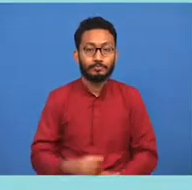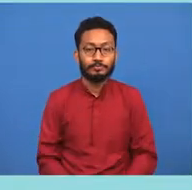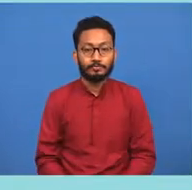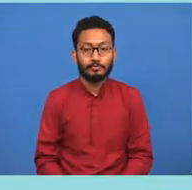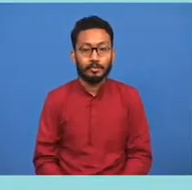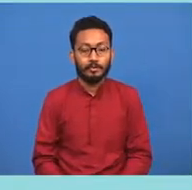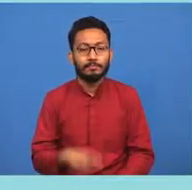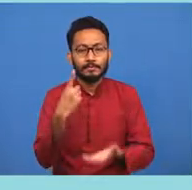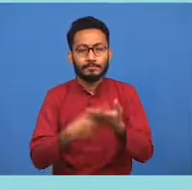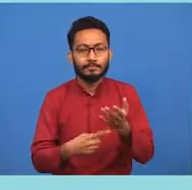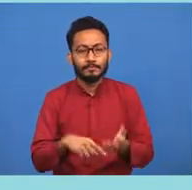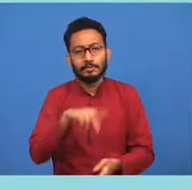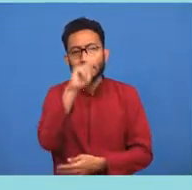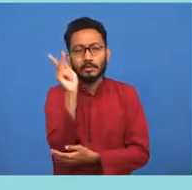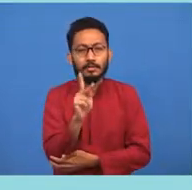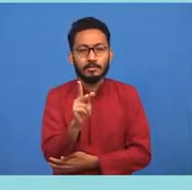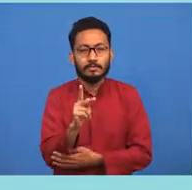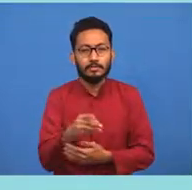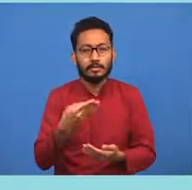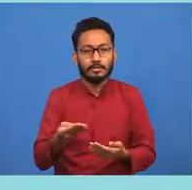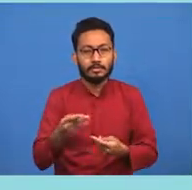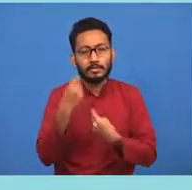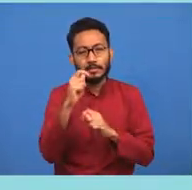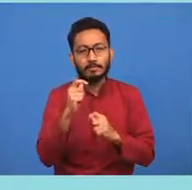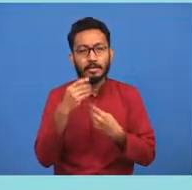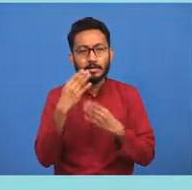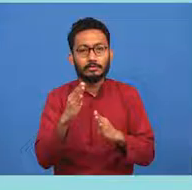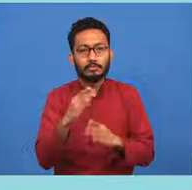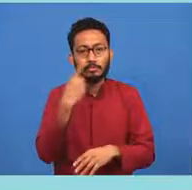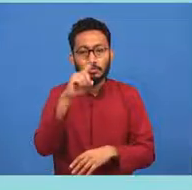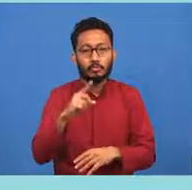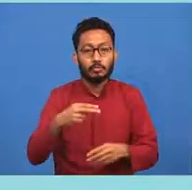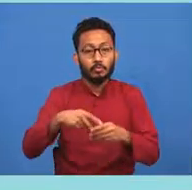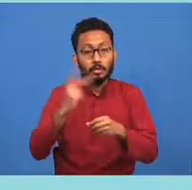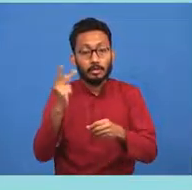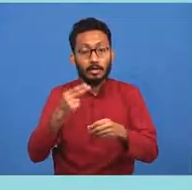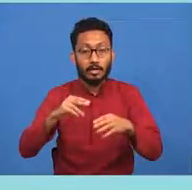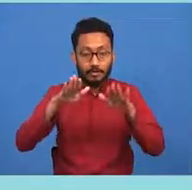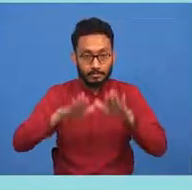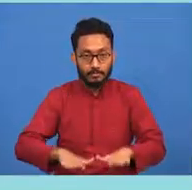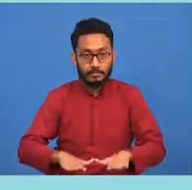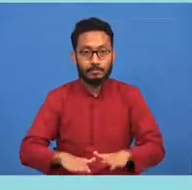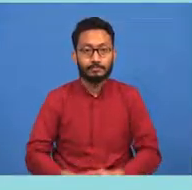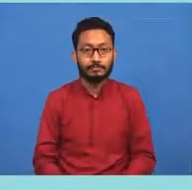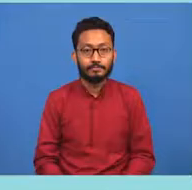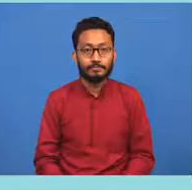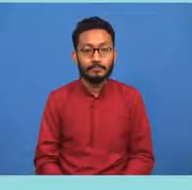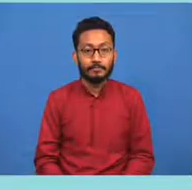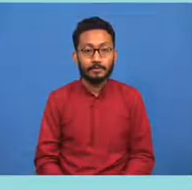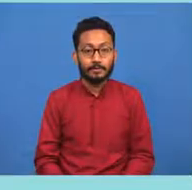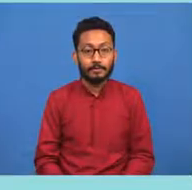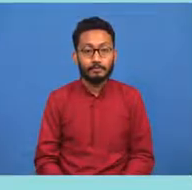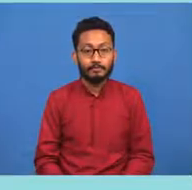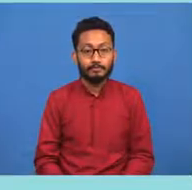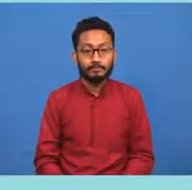Apakah bahan tindak balas yang diperlukan untuk menghasilkan mendekkan argentum klorida AgCl?